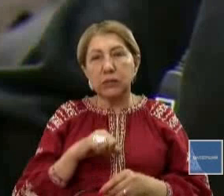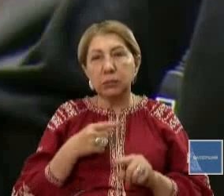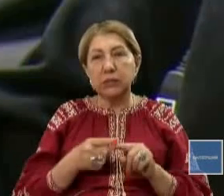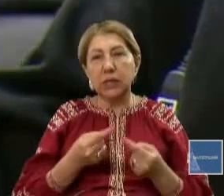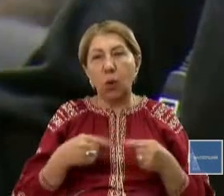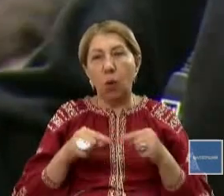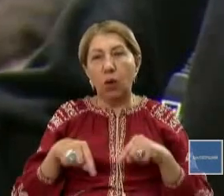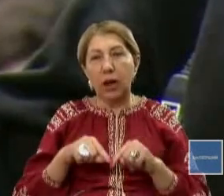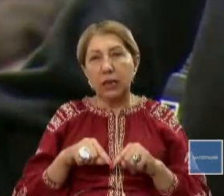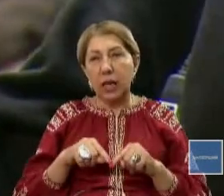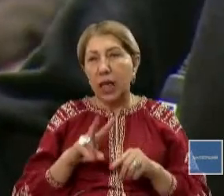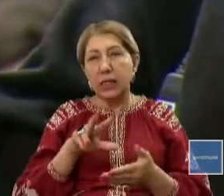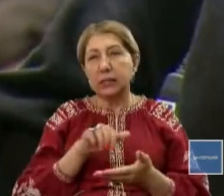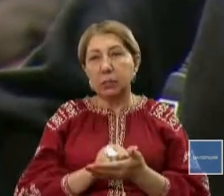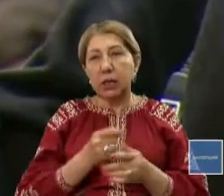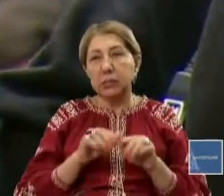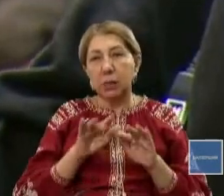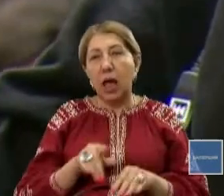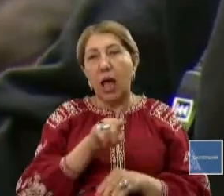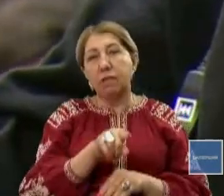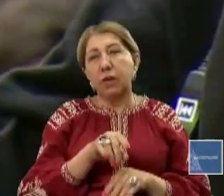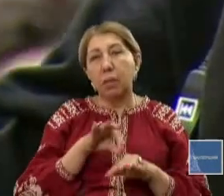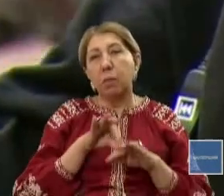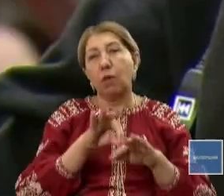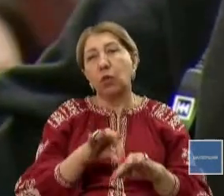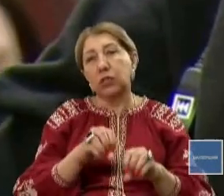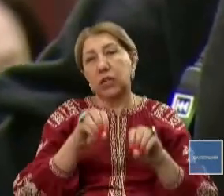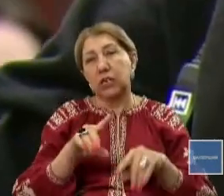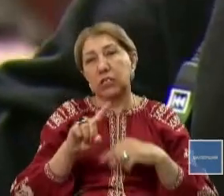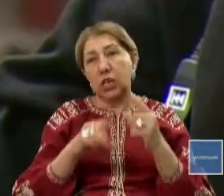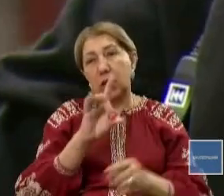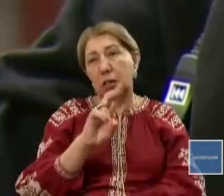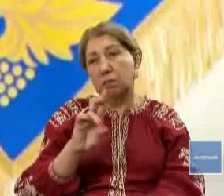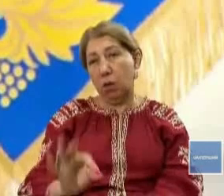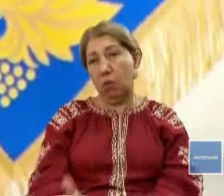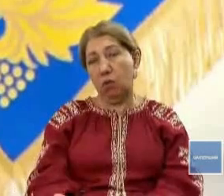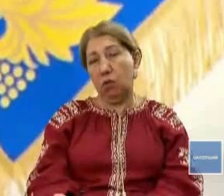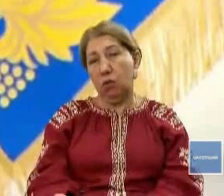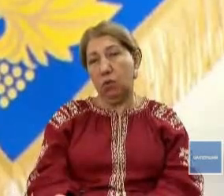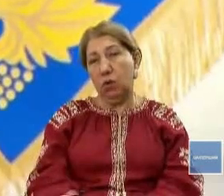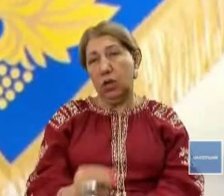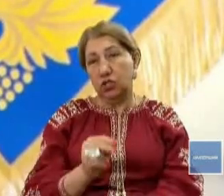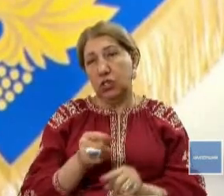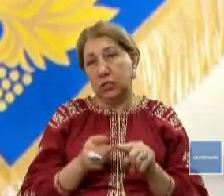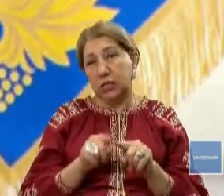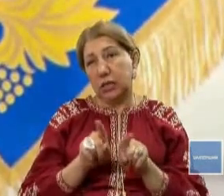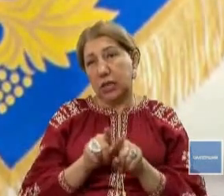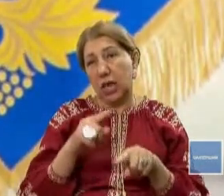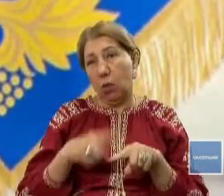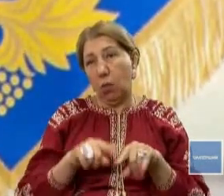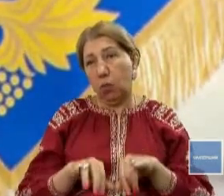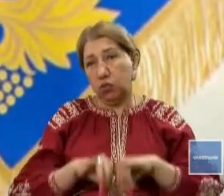органи не займаються цими справами, а ви проводите ці рішення через РНБО? Чи це такий швидший